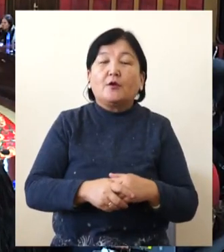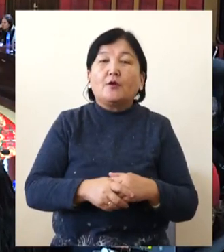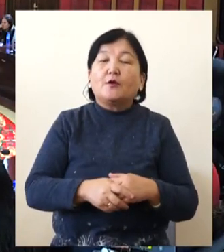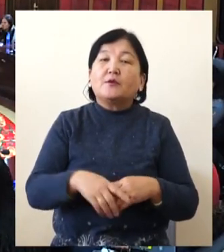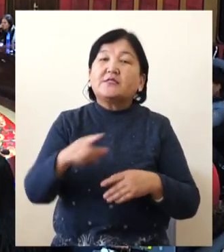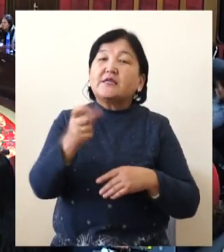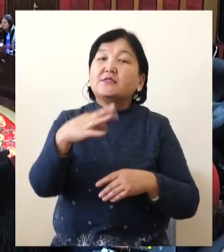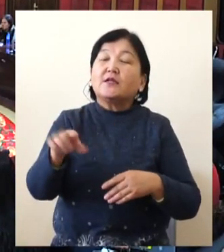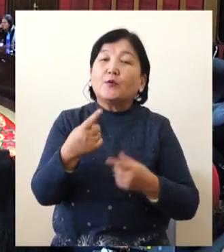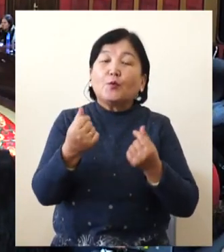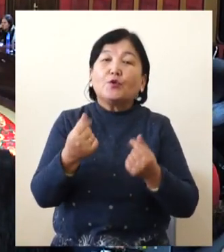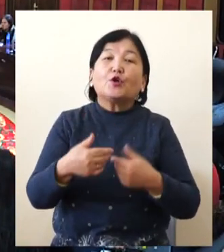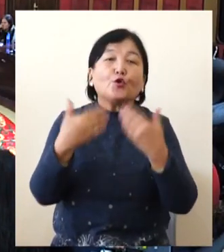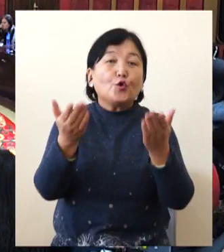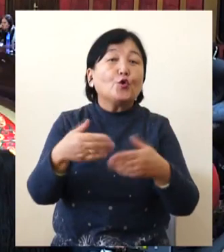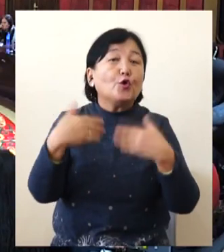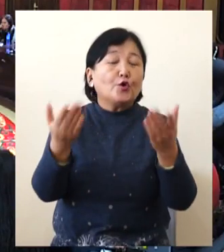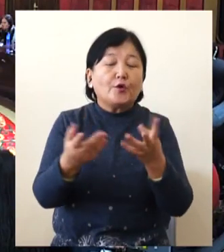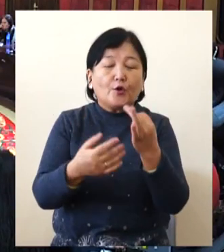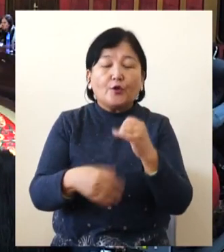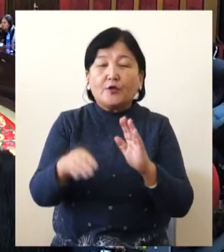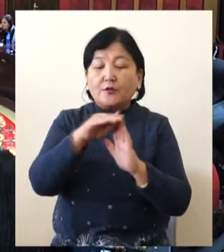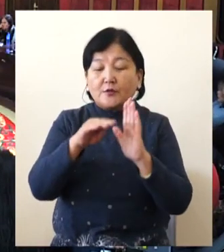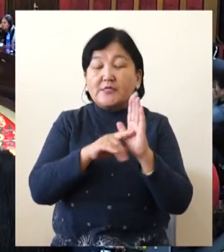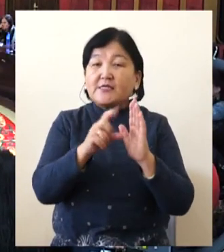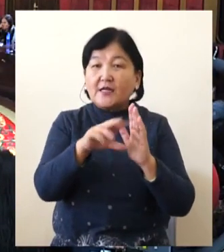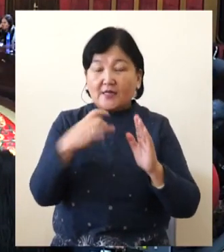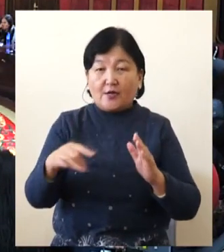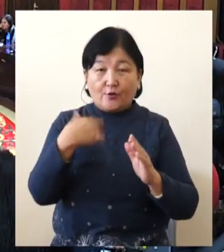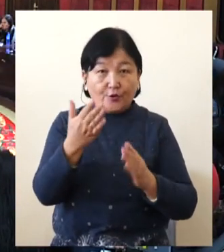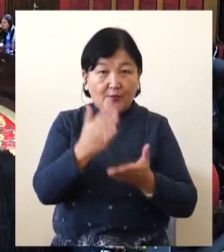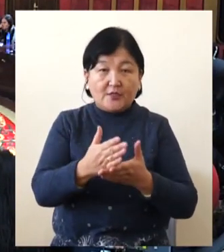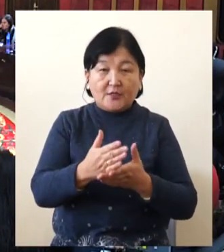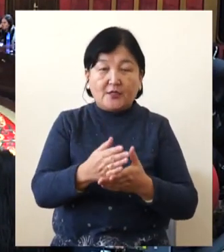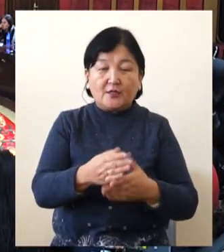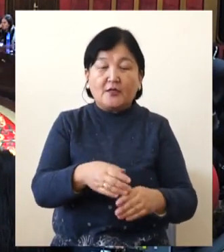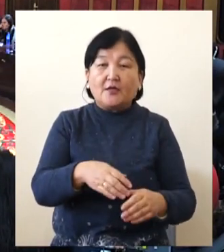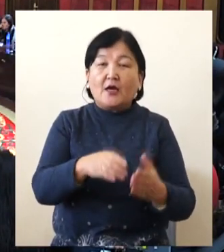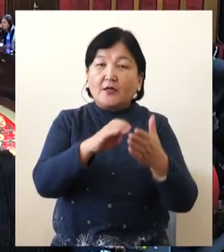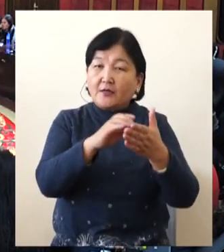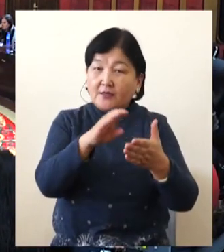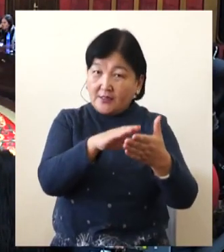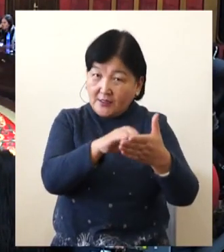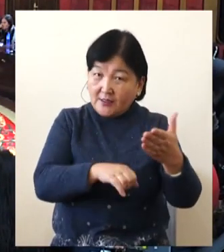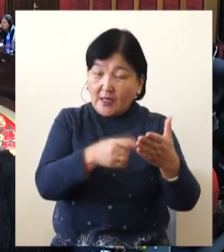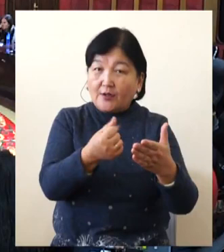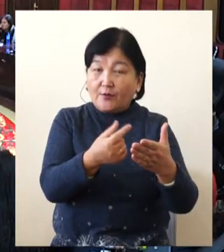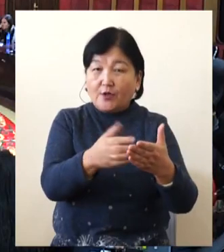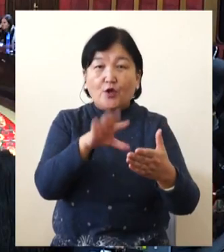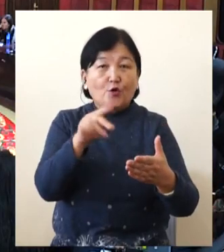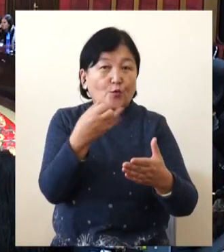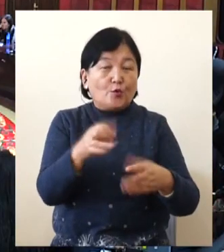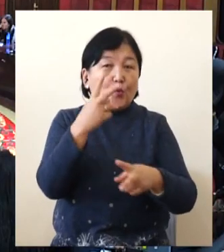бүтээгдэхүүний бүхэн зах зээлийн үнээр өгнө л гэж олон зарлт дээр байж байгаа. За тэгээ одоо татвар ерөнхийдөө бол улсын их хурлд өргөн